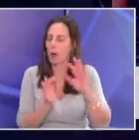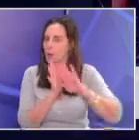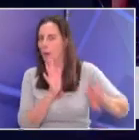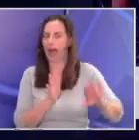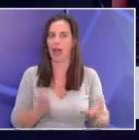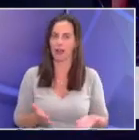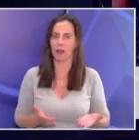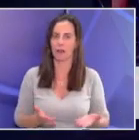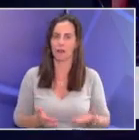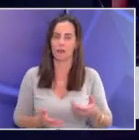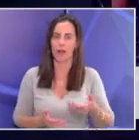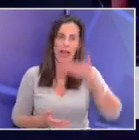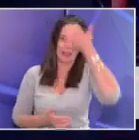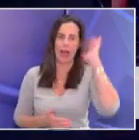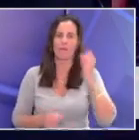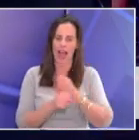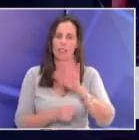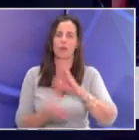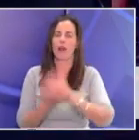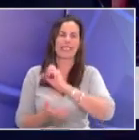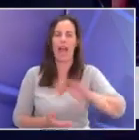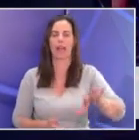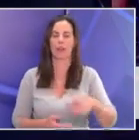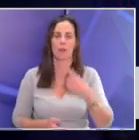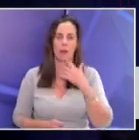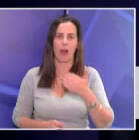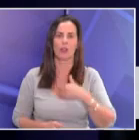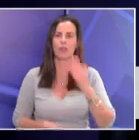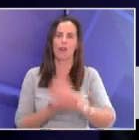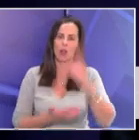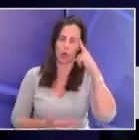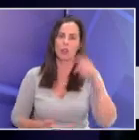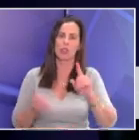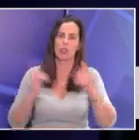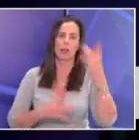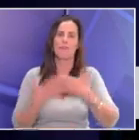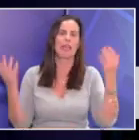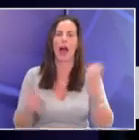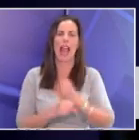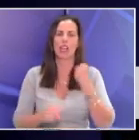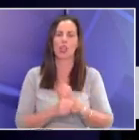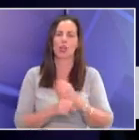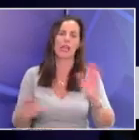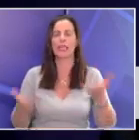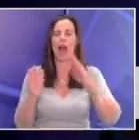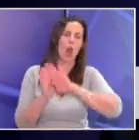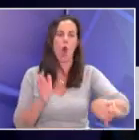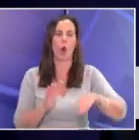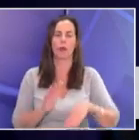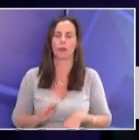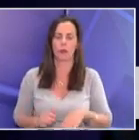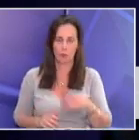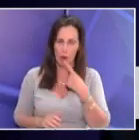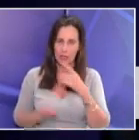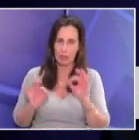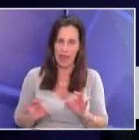בתור כדור הארץ, כן, הוא כבר עשה את זה, הוא זרק את זה מהשולחן. הוא אמר, אנחנו כבר יודעים שזה קורה ואין מה לעשות, אז יאללה, להוריד את הרגולציות. ובוא